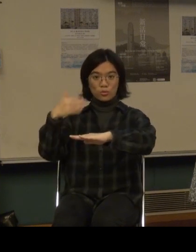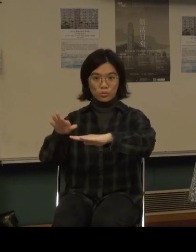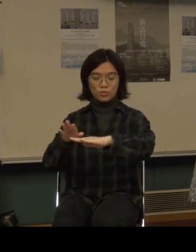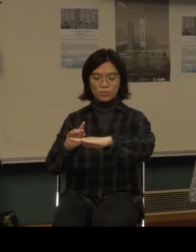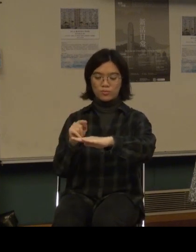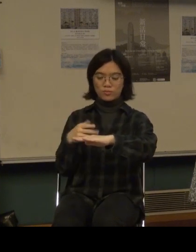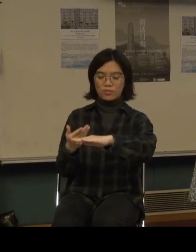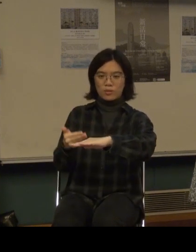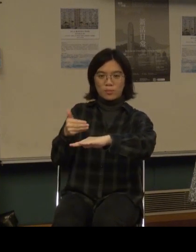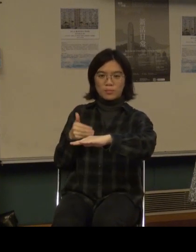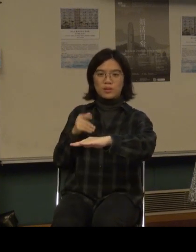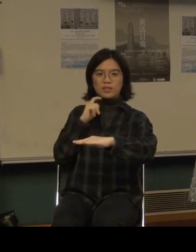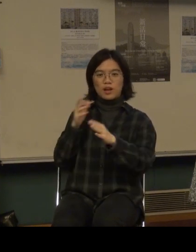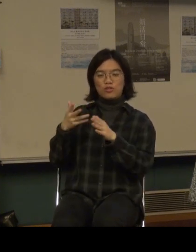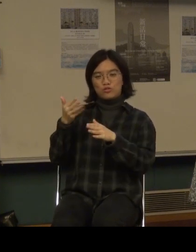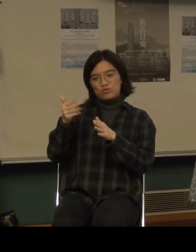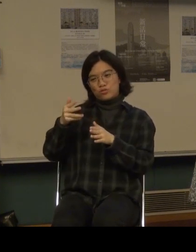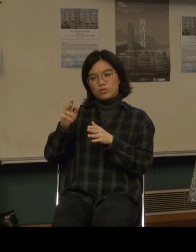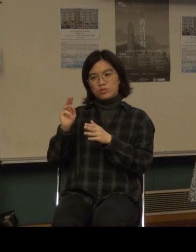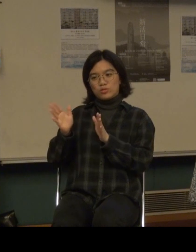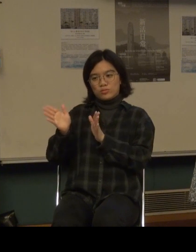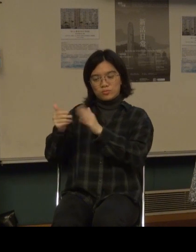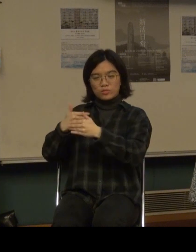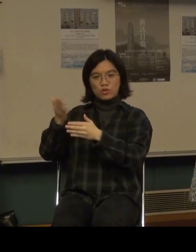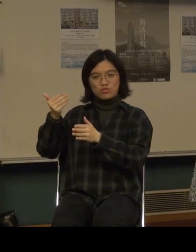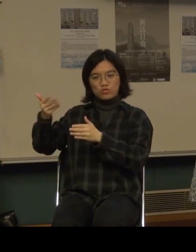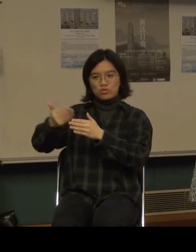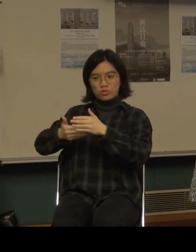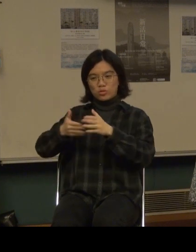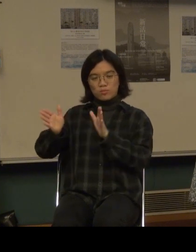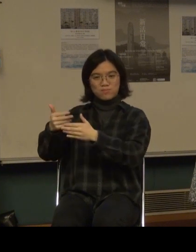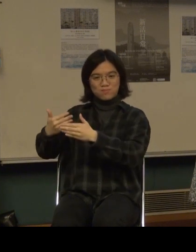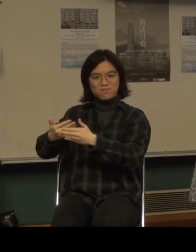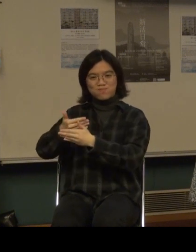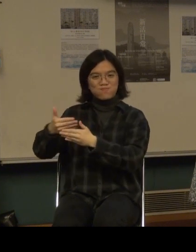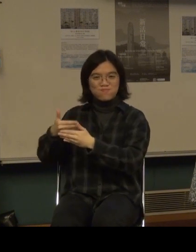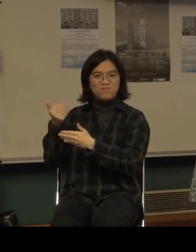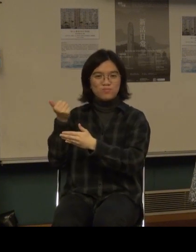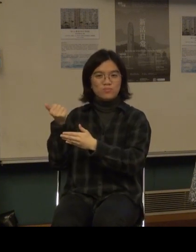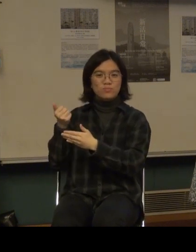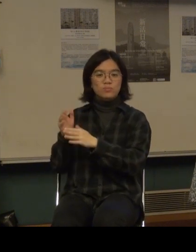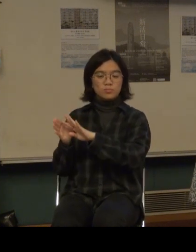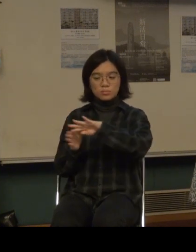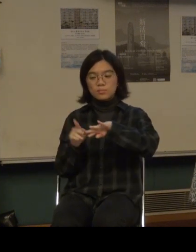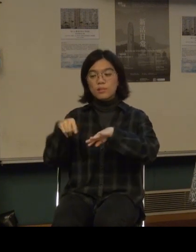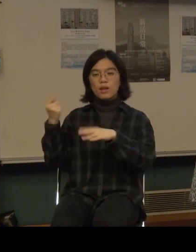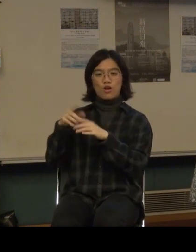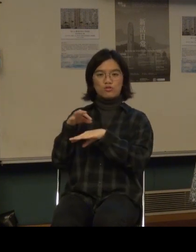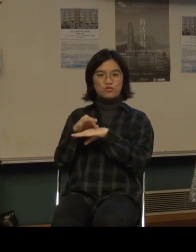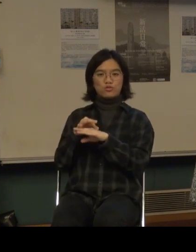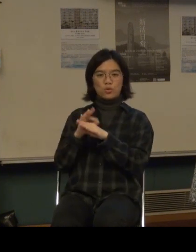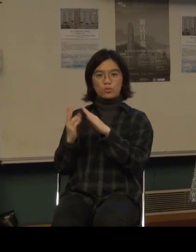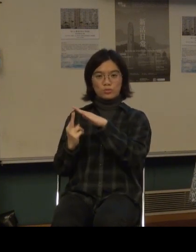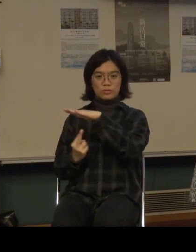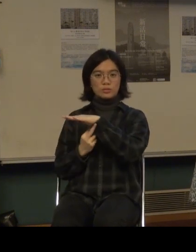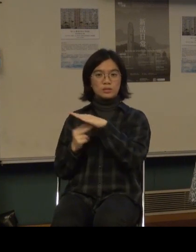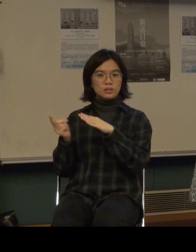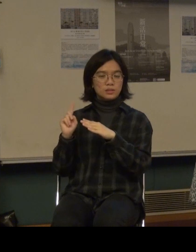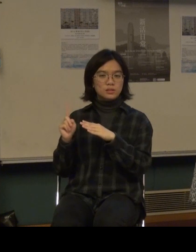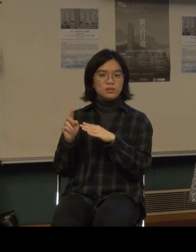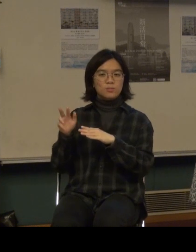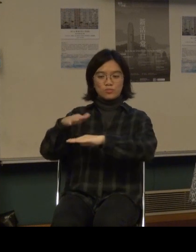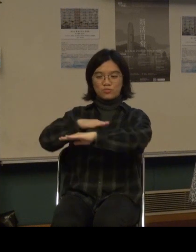帶咗一個魚缸同埋一個水箱。咁肉檔咧如果我哋睇翻舊時嗰啲相咧，你會見到咧，其實佢台